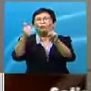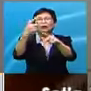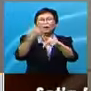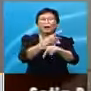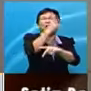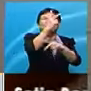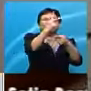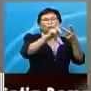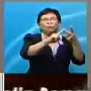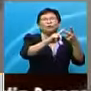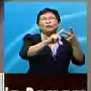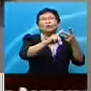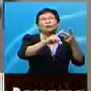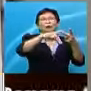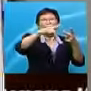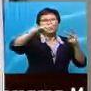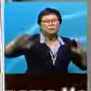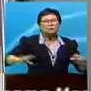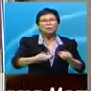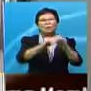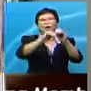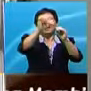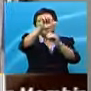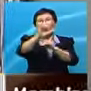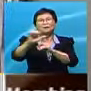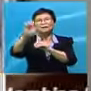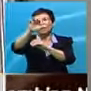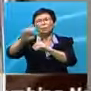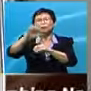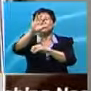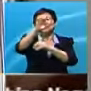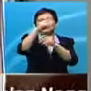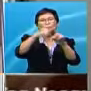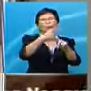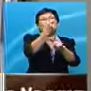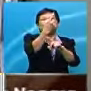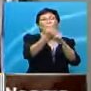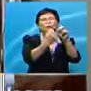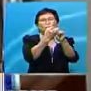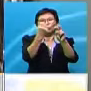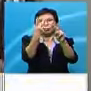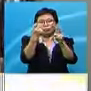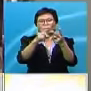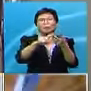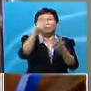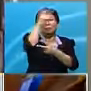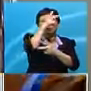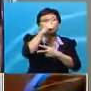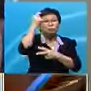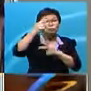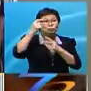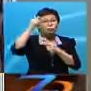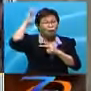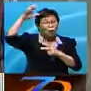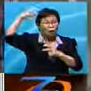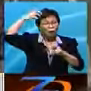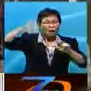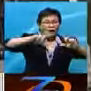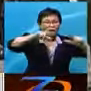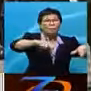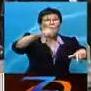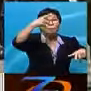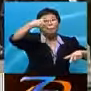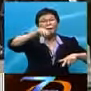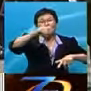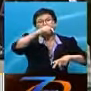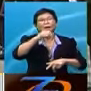kedua beliau sempena sidang kemuncak Asia Eropah ke-9 pada November 2012. Kerajaan Tuan Rumah menempatkan Perdana Menteri dan isteri